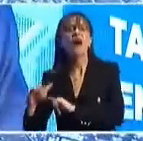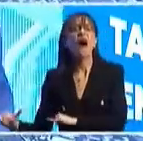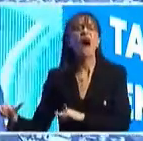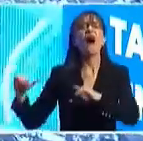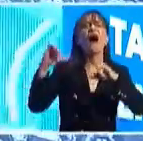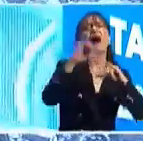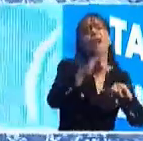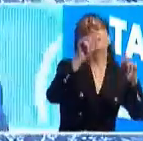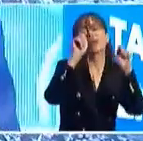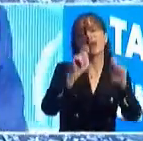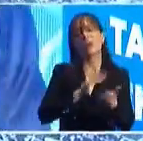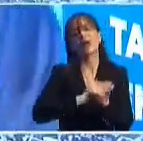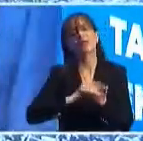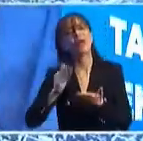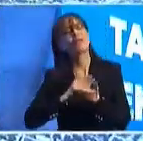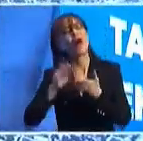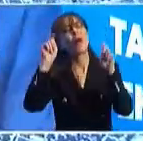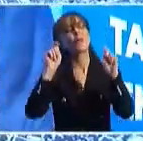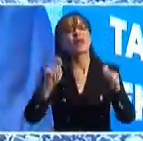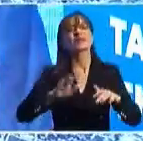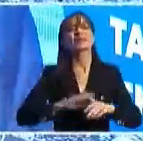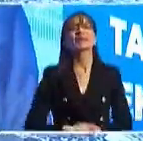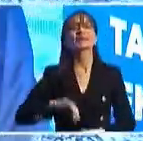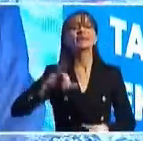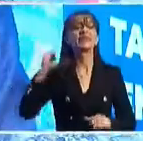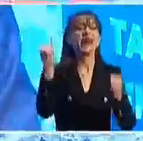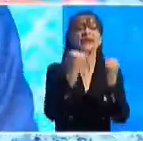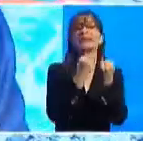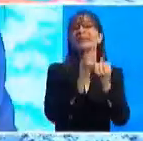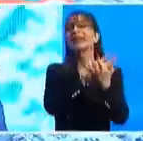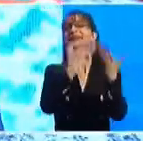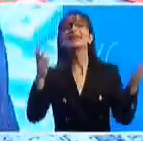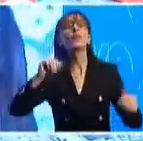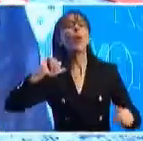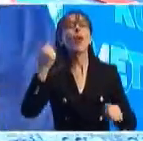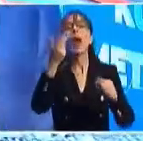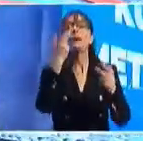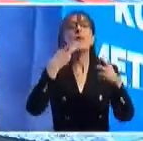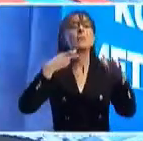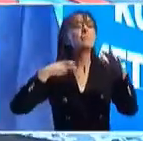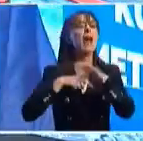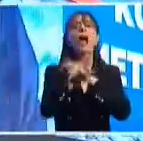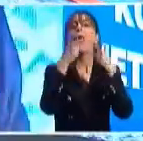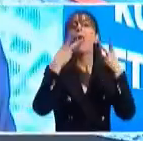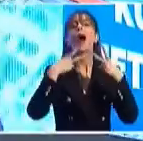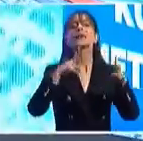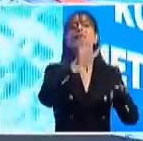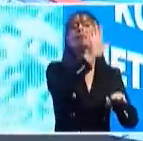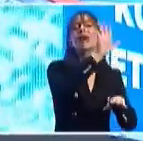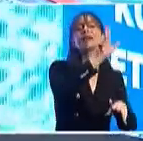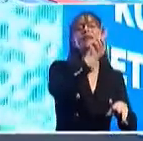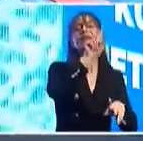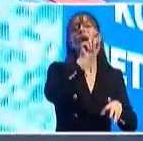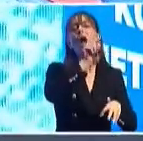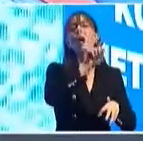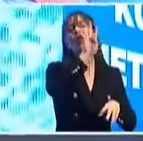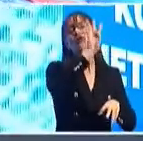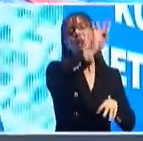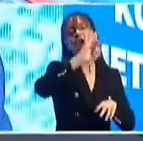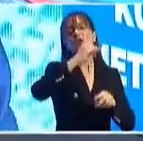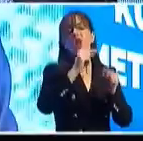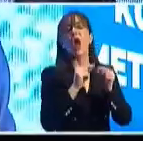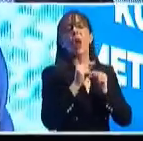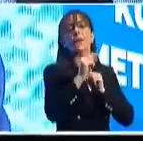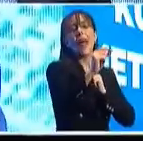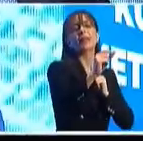edeceğiz. Değerli kardeşlerim, bir önemli hattımızda 5.4 kilometrelik Sultanbeyli Kurtköy metro